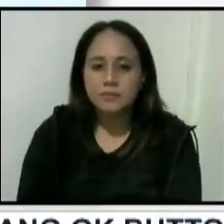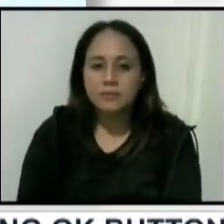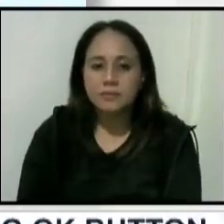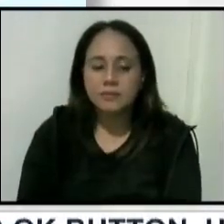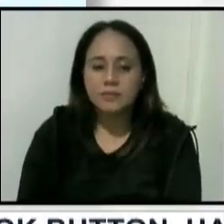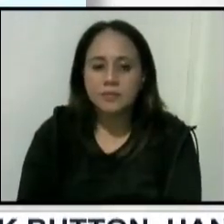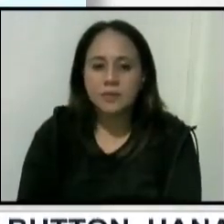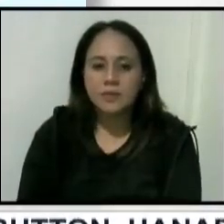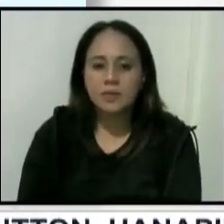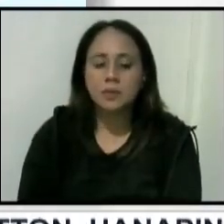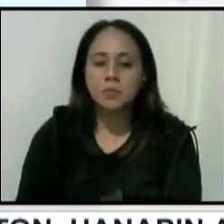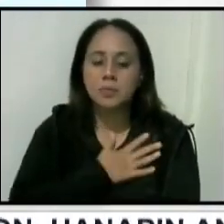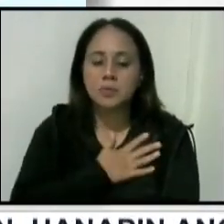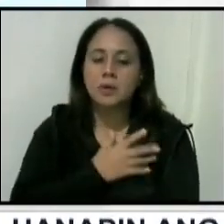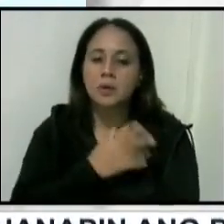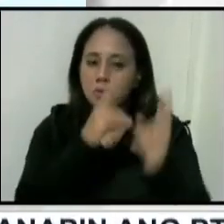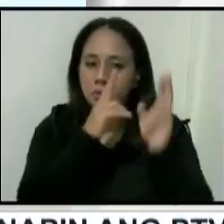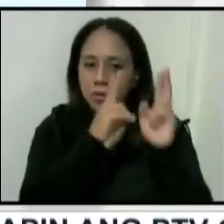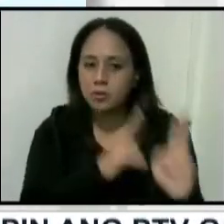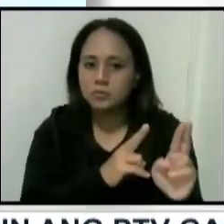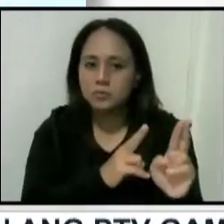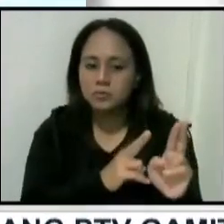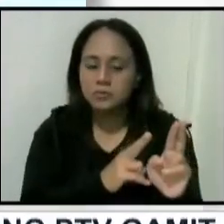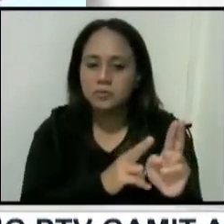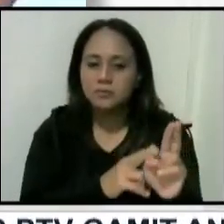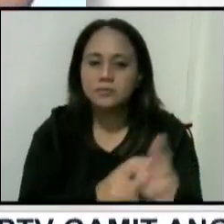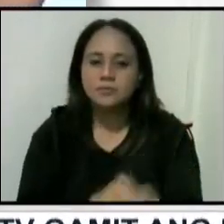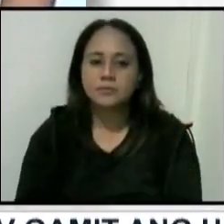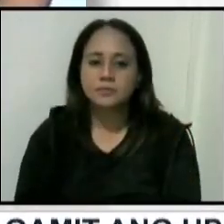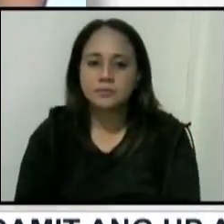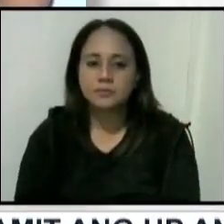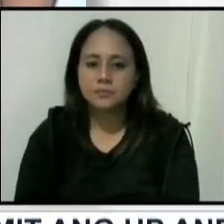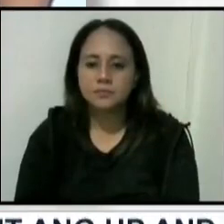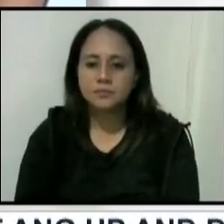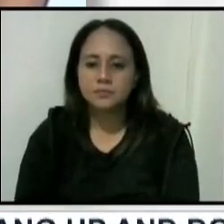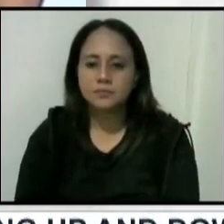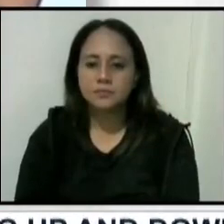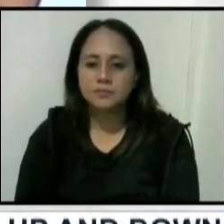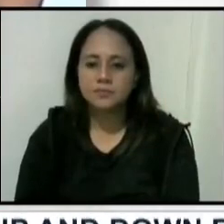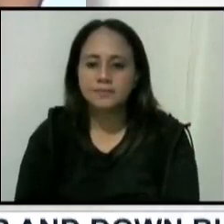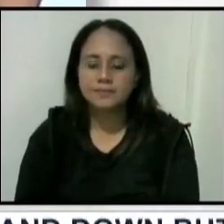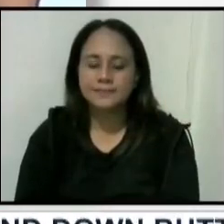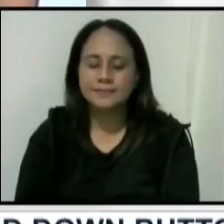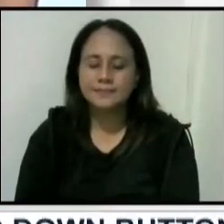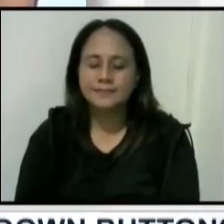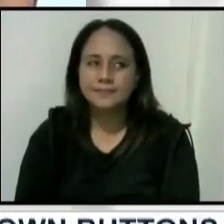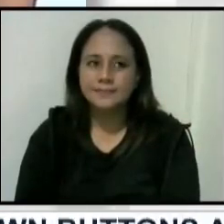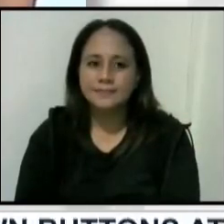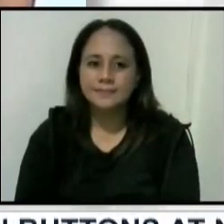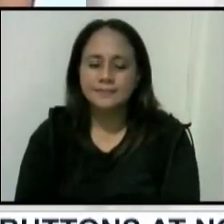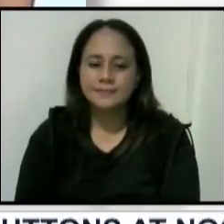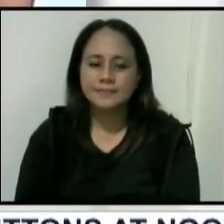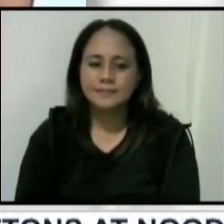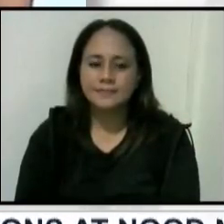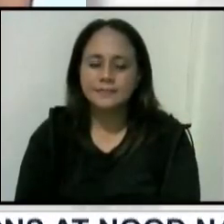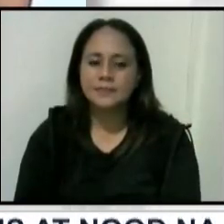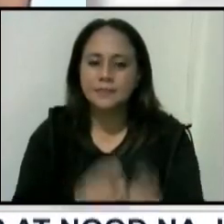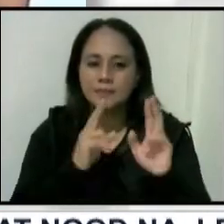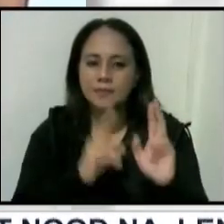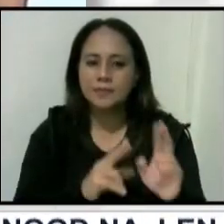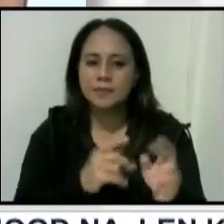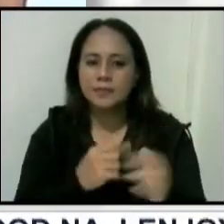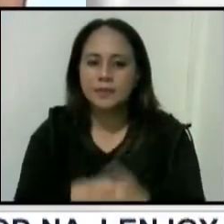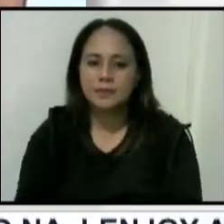Karangalan po namin na kami nakapaghatid ng tuwa't saya mula Batanes hanggang Hulo at